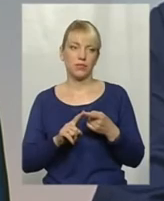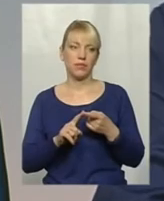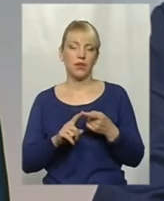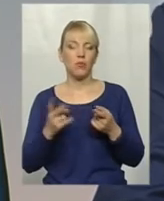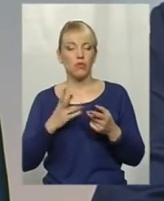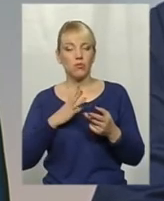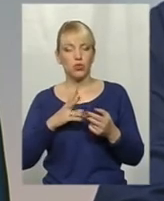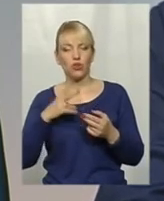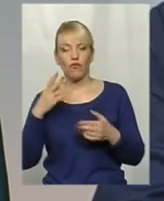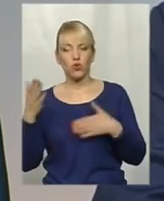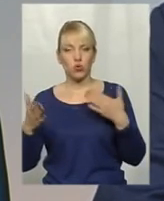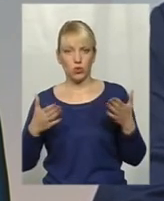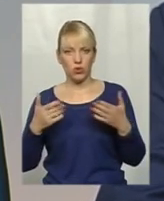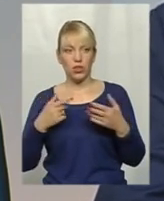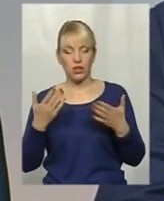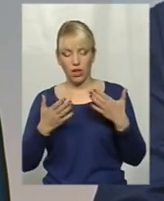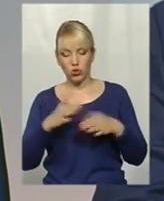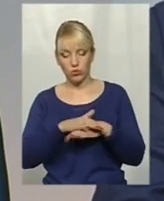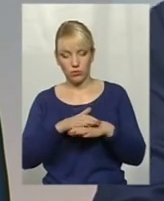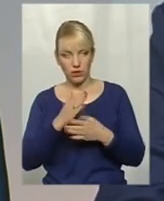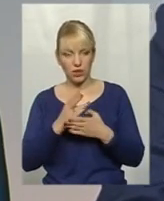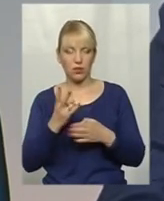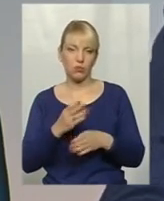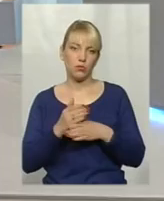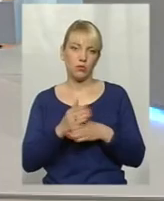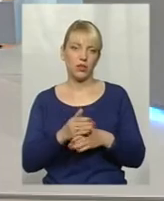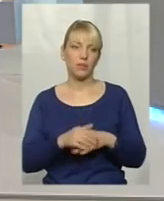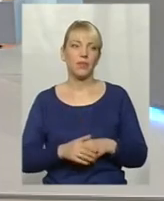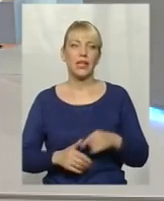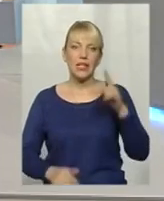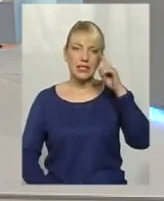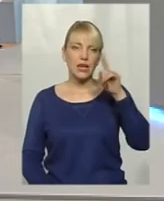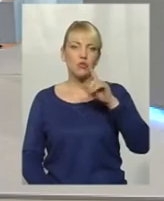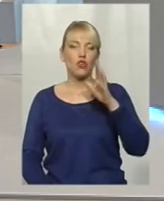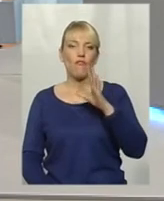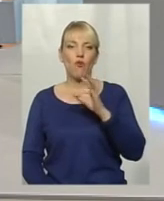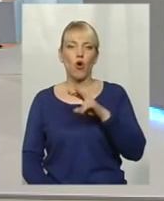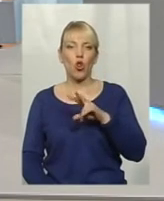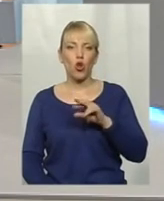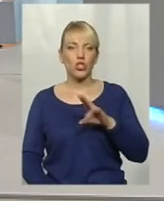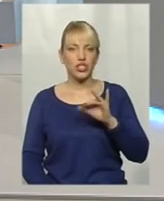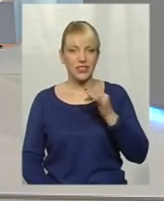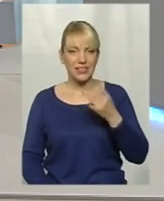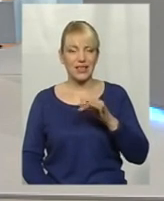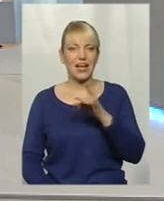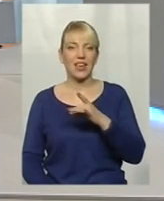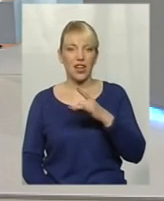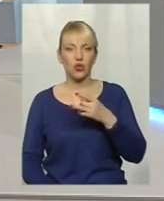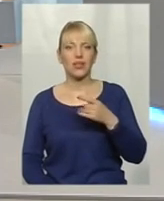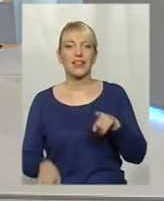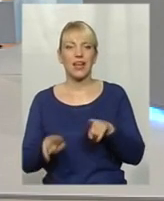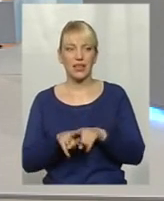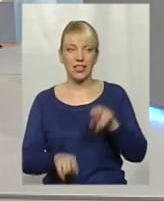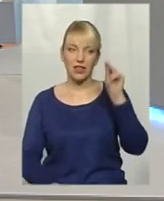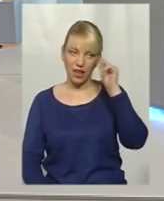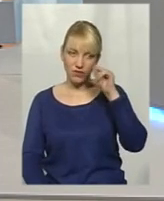має бути. Якщо нам допомогти громади, ми готові їм допомагати. Ну, знаю, що у Волочиському районі такі навчання відбулися. І